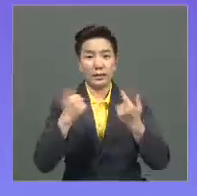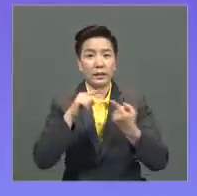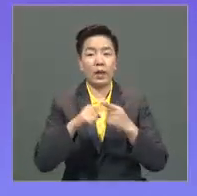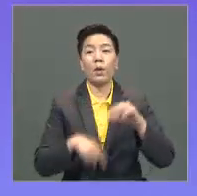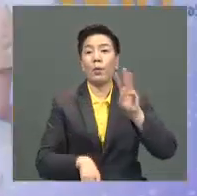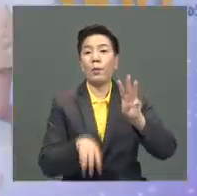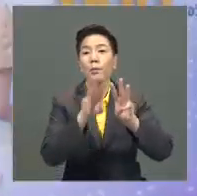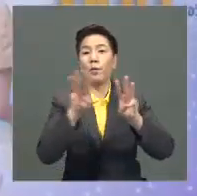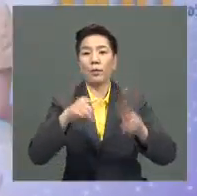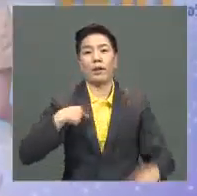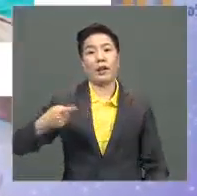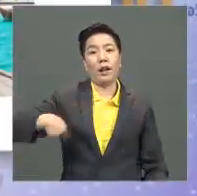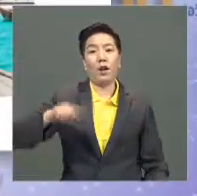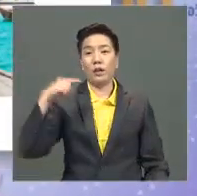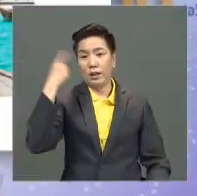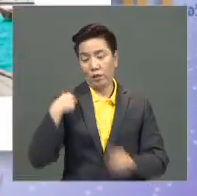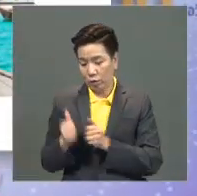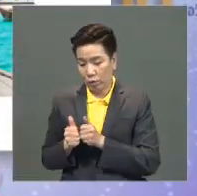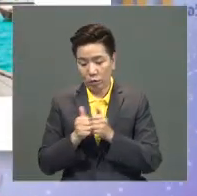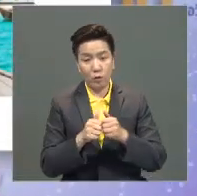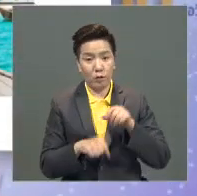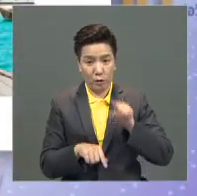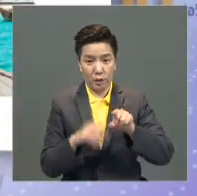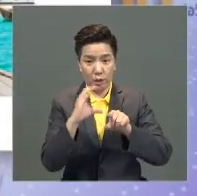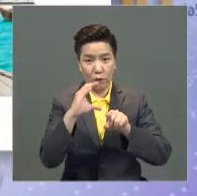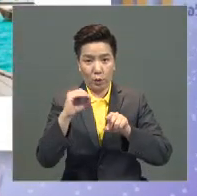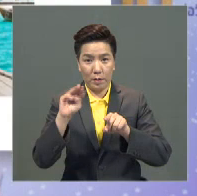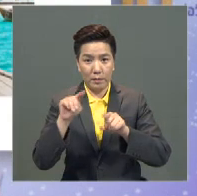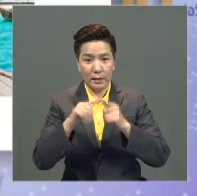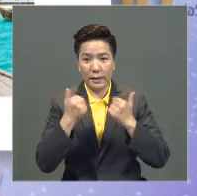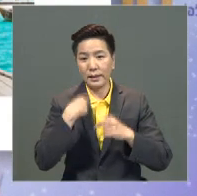กว่าไม่ได้หรอว่ะเห้ยดีของคนนะเรียบร้อยสบายมากเอาเป็นว่าเอาไปดูก่อนนะคะร้องทะเบียนคุณผู้ชมเข้าไปที่websiteเราเที่ยวด้วยกัน dot